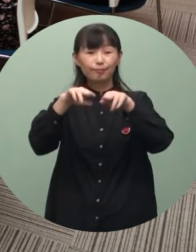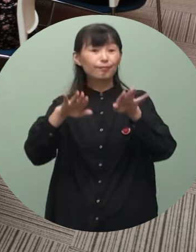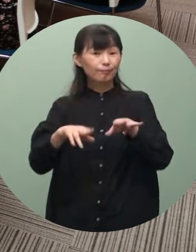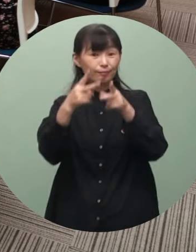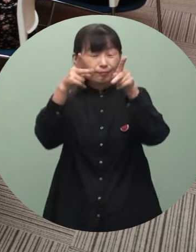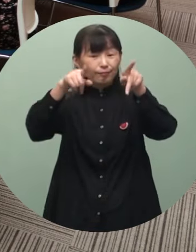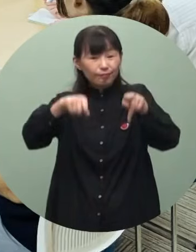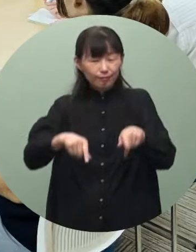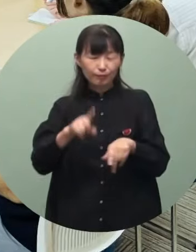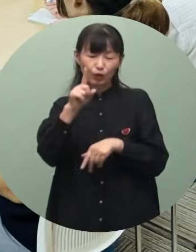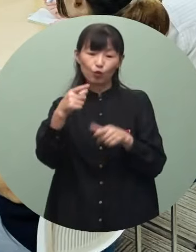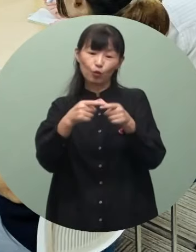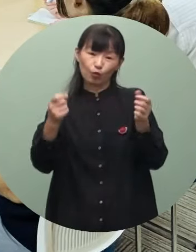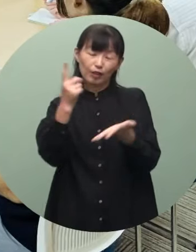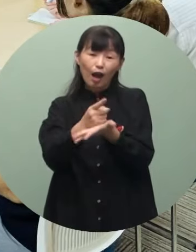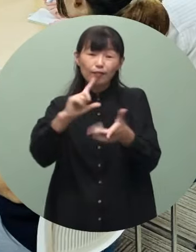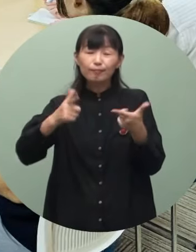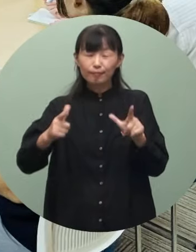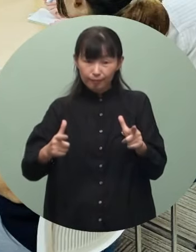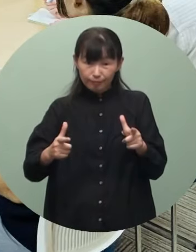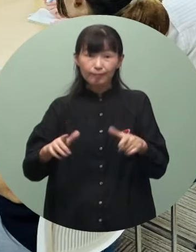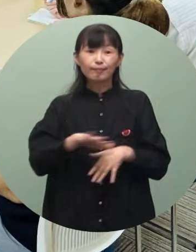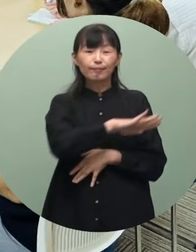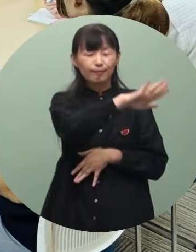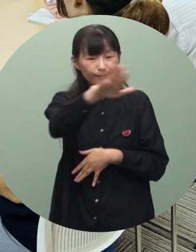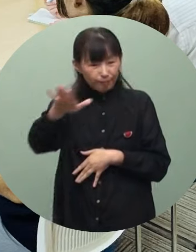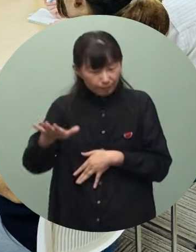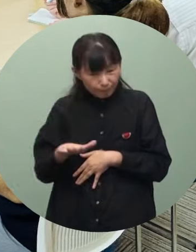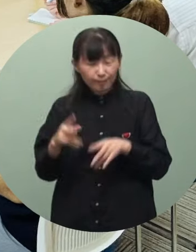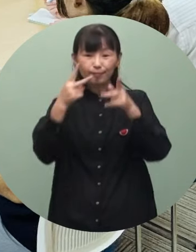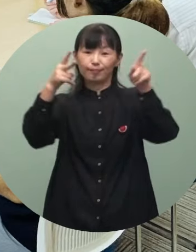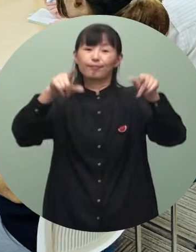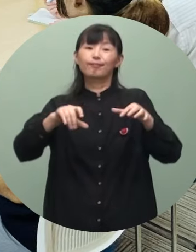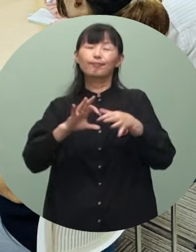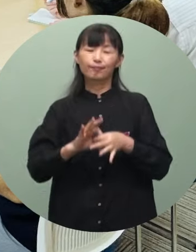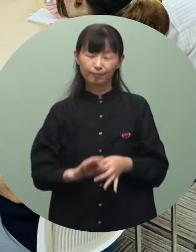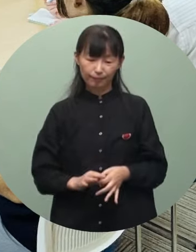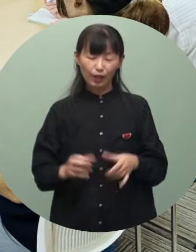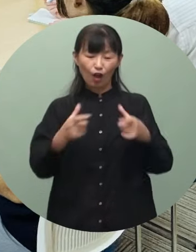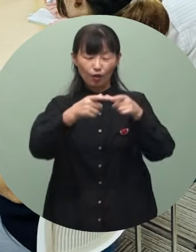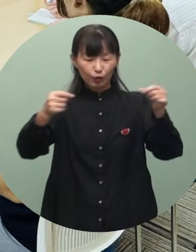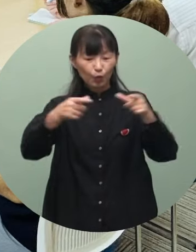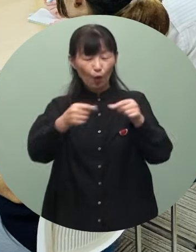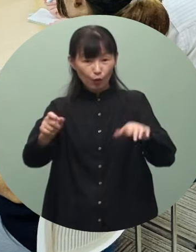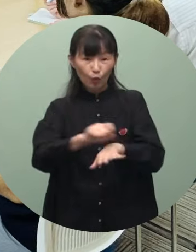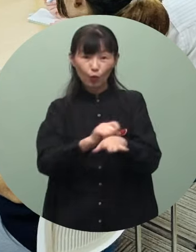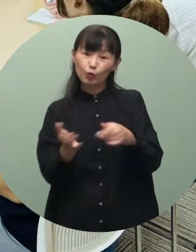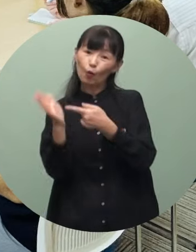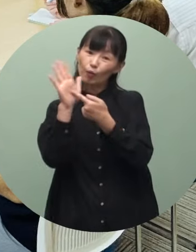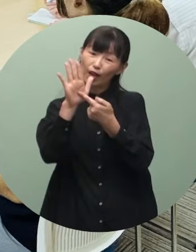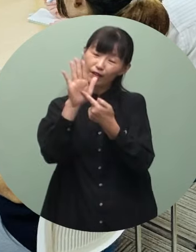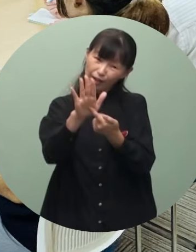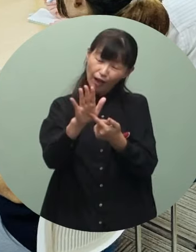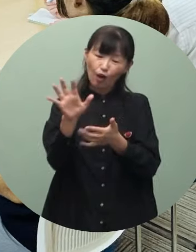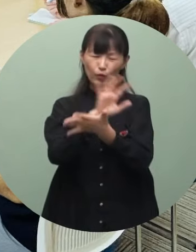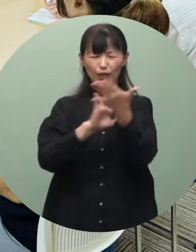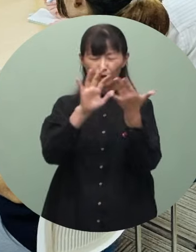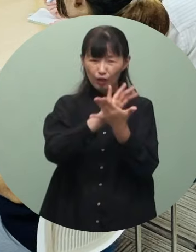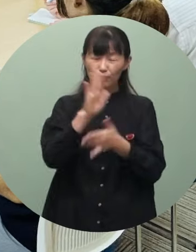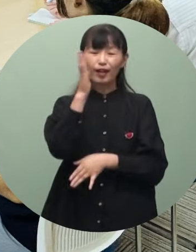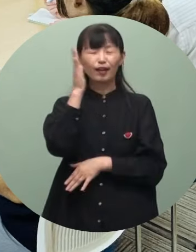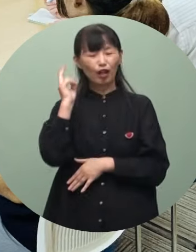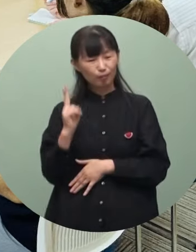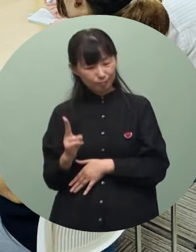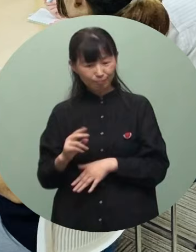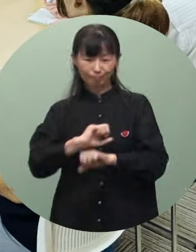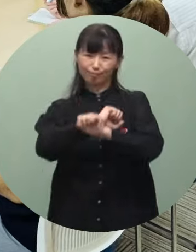ベントは一つの国の祭りじゃなくて主要都市圏みんなのイベントなので、それぞれの国の特徴を出しつつごちゃ混ぜにならないか